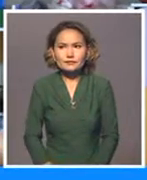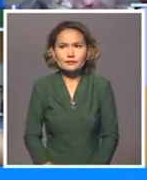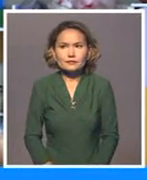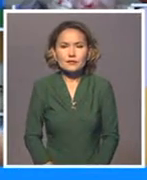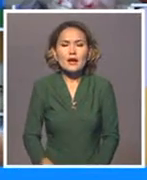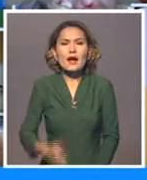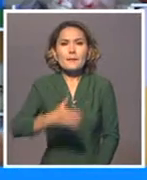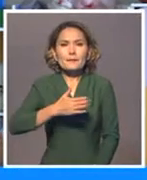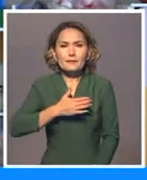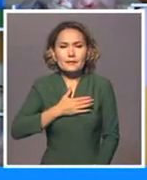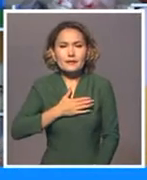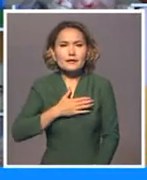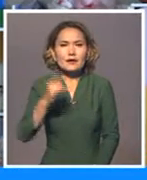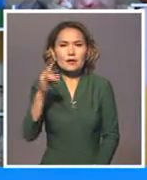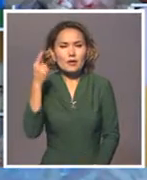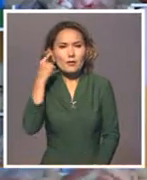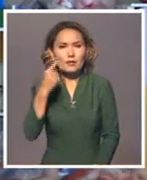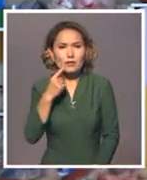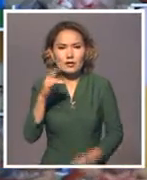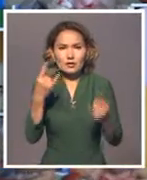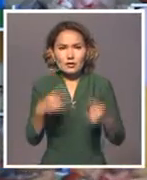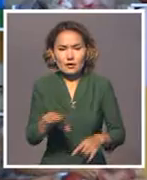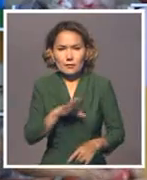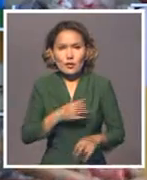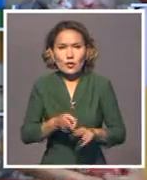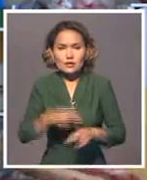жасады. Осы центрге келгенімізге 3-4 ай болды.